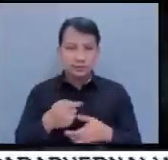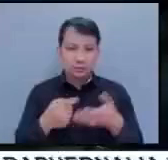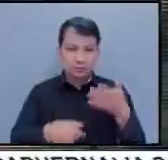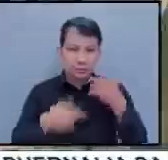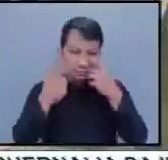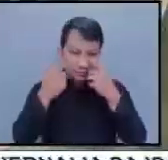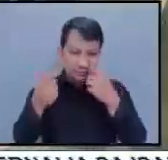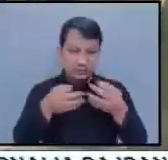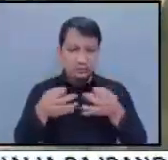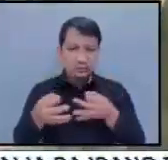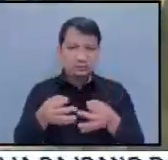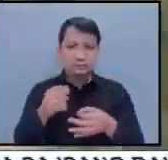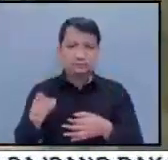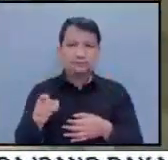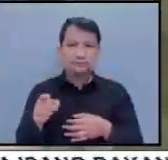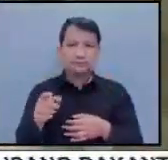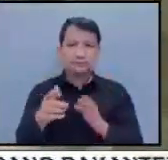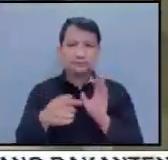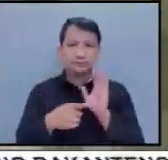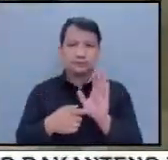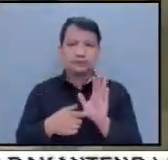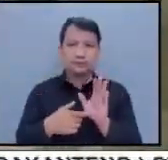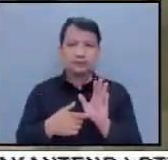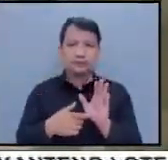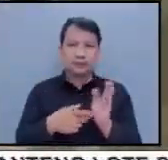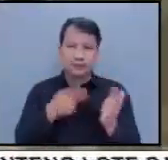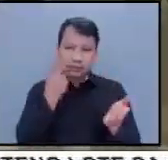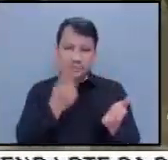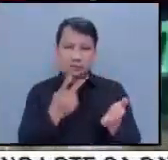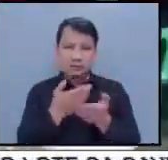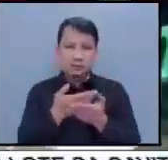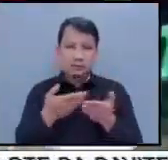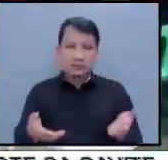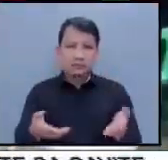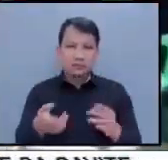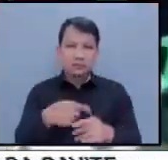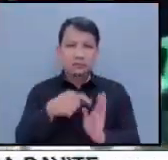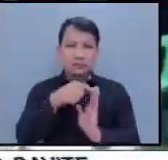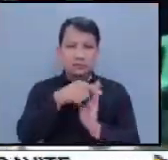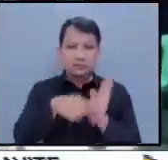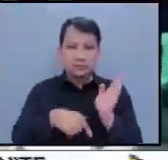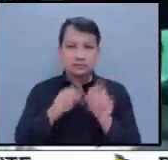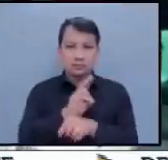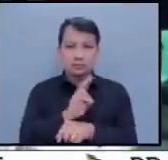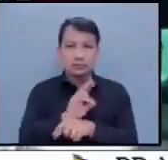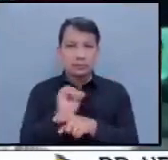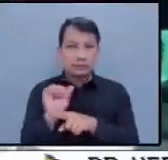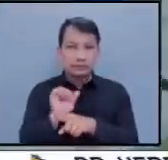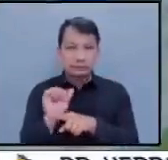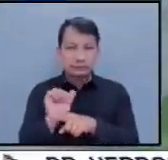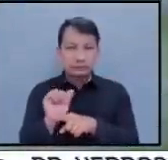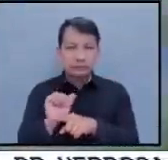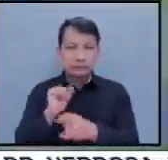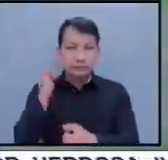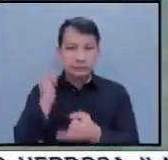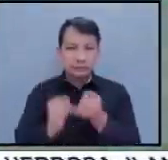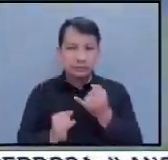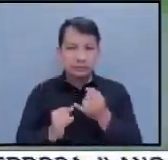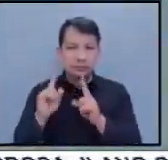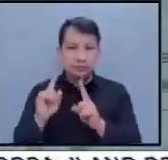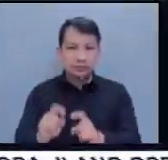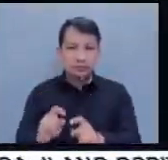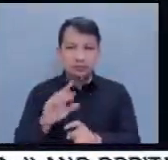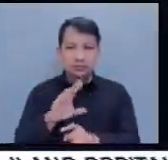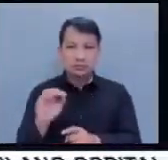ng election officer, ang mga natagpuang items ay mga balota na ginamit sa training, final testing at sealing na